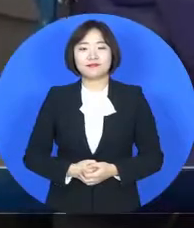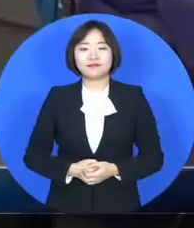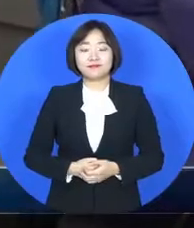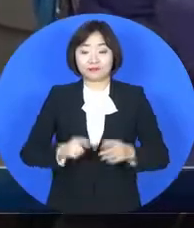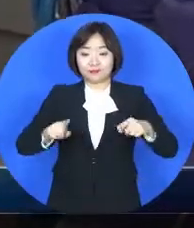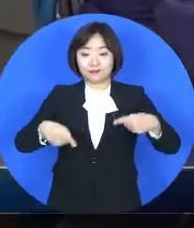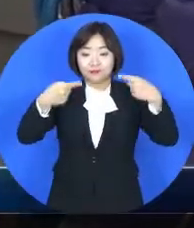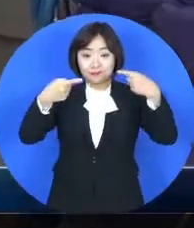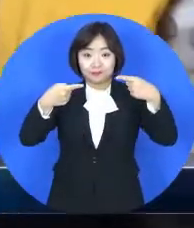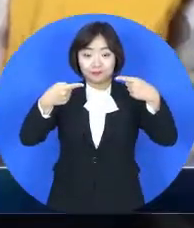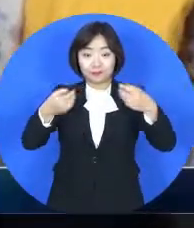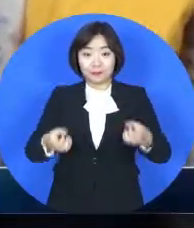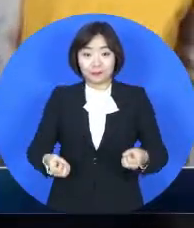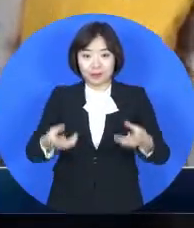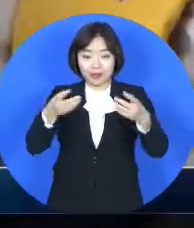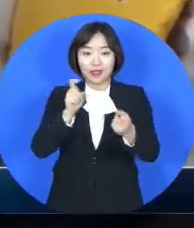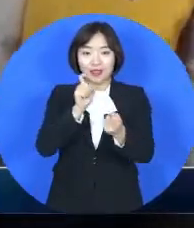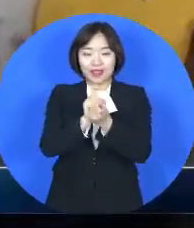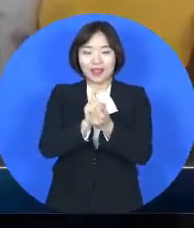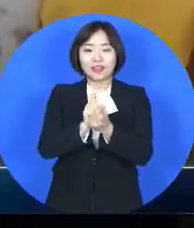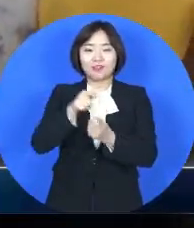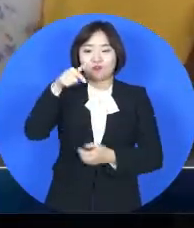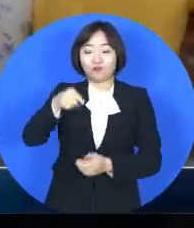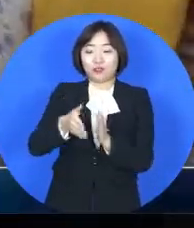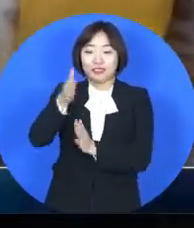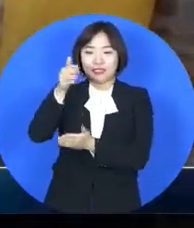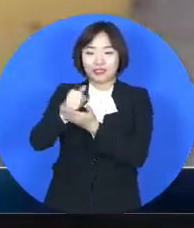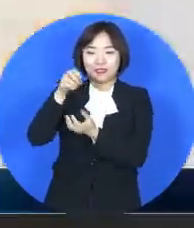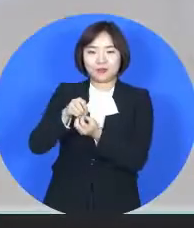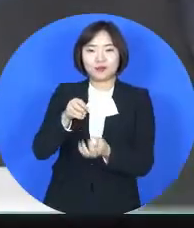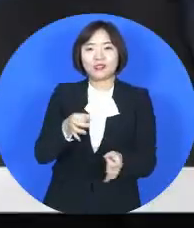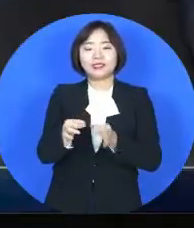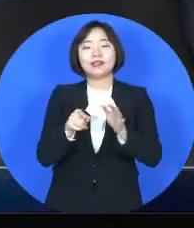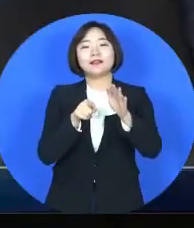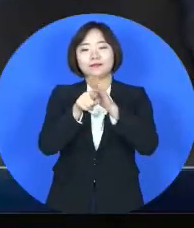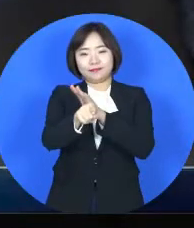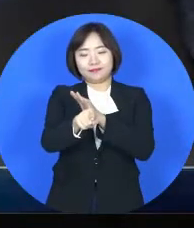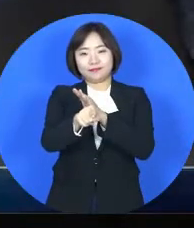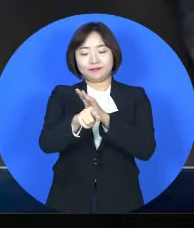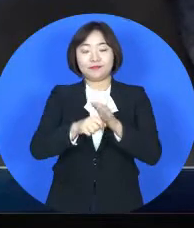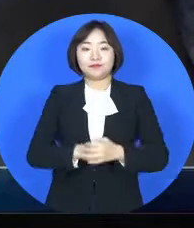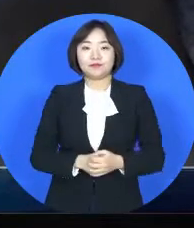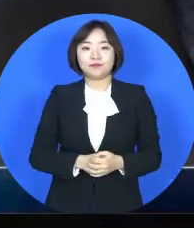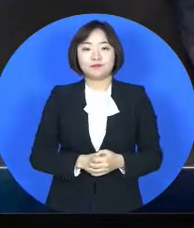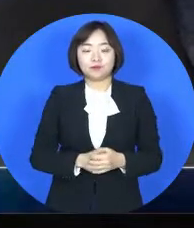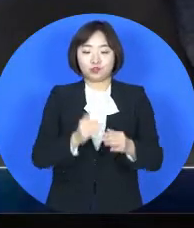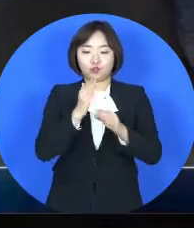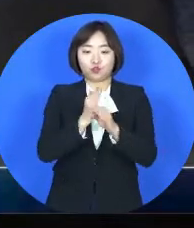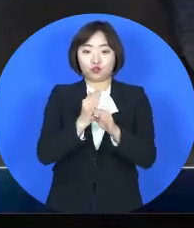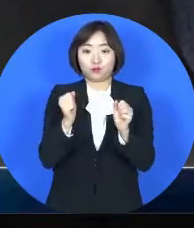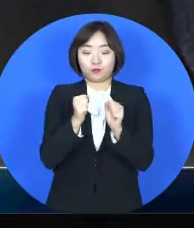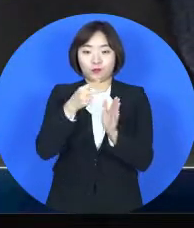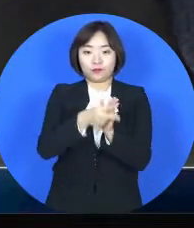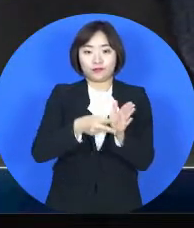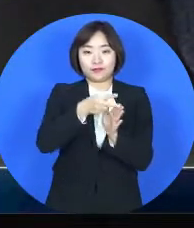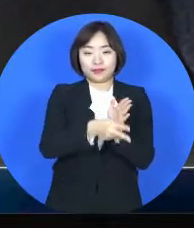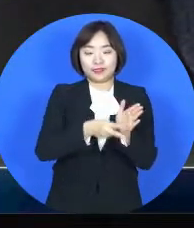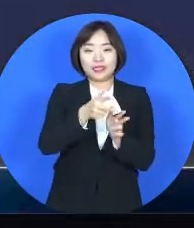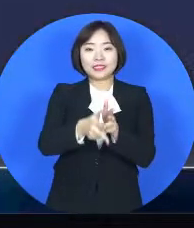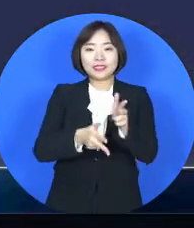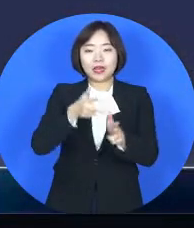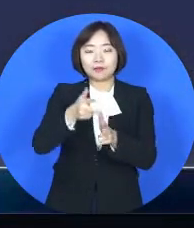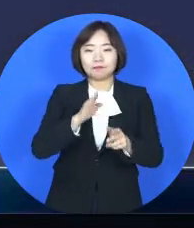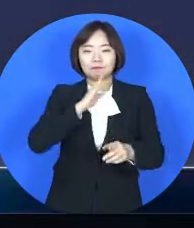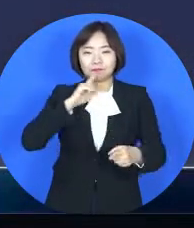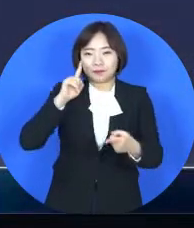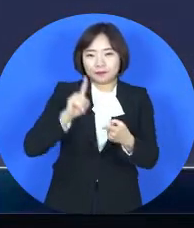설 명절을 맞아 구본영 시장이 전통시장을 방문했습니다. 구본영 시장이 중부권 동서횡단철도 건설 사업